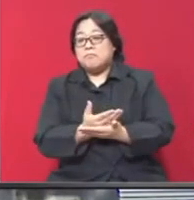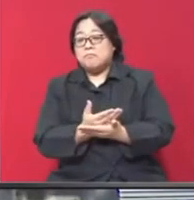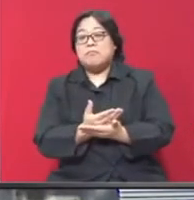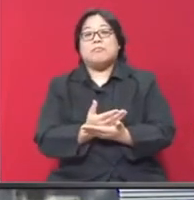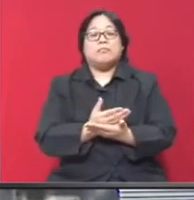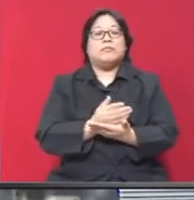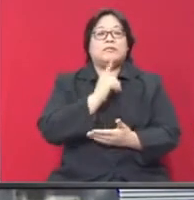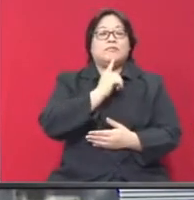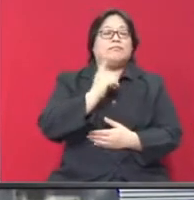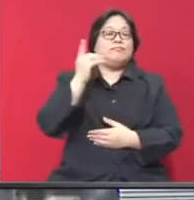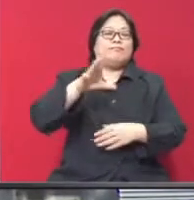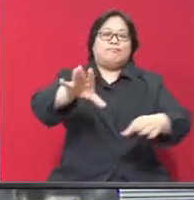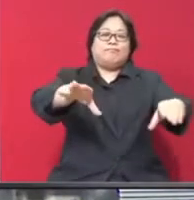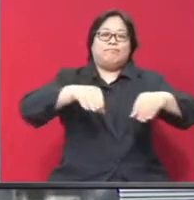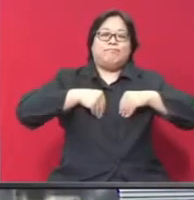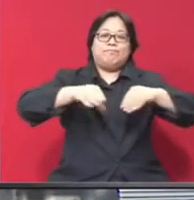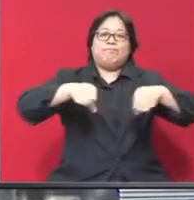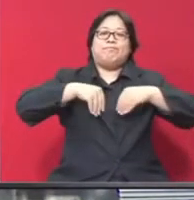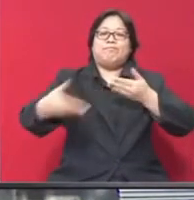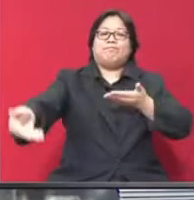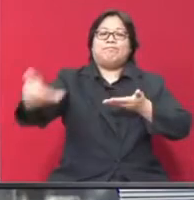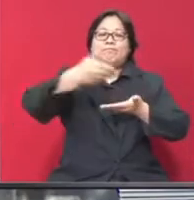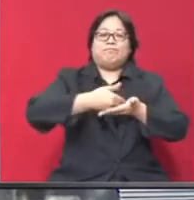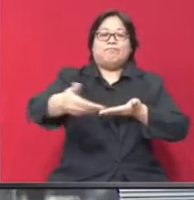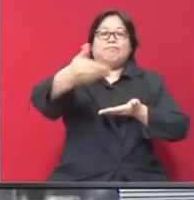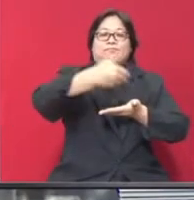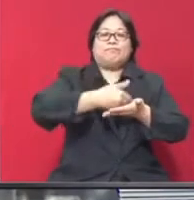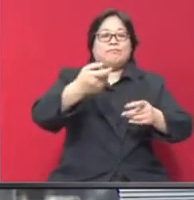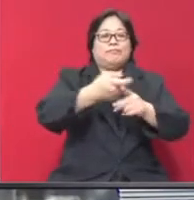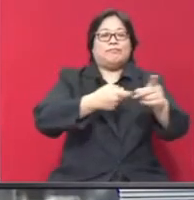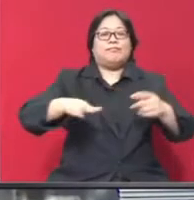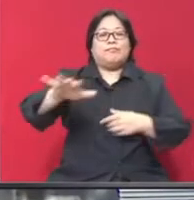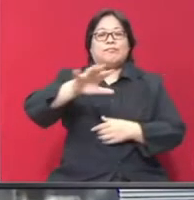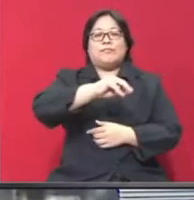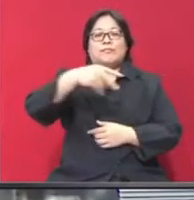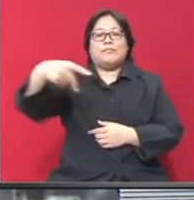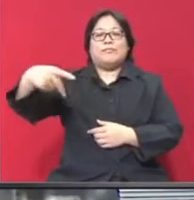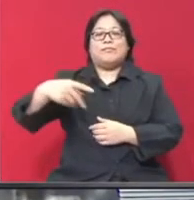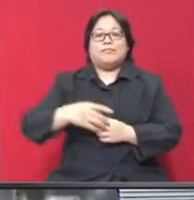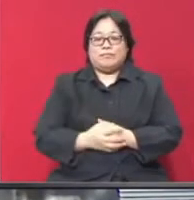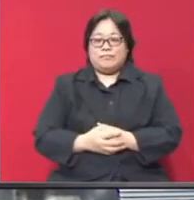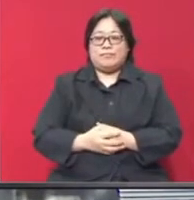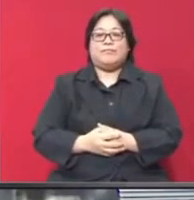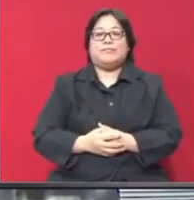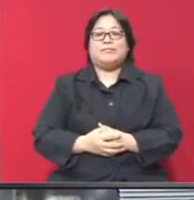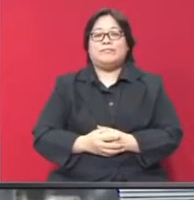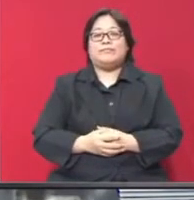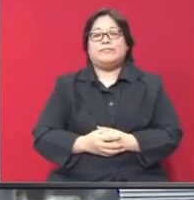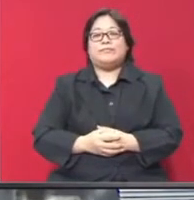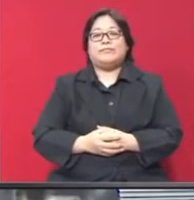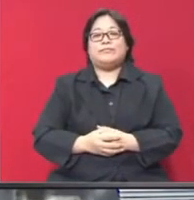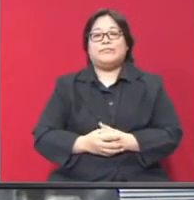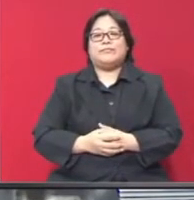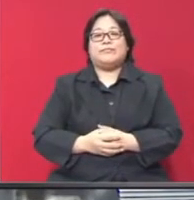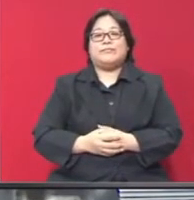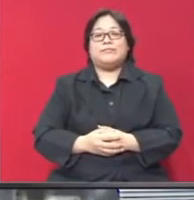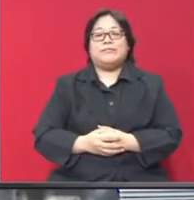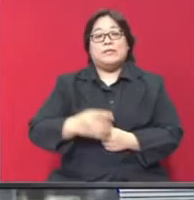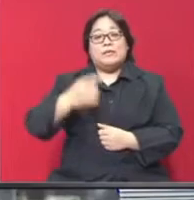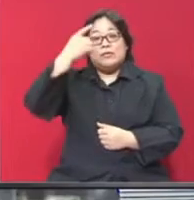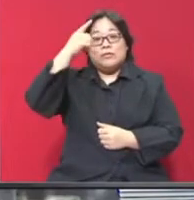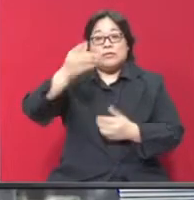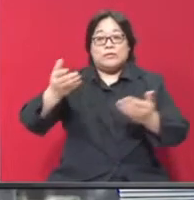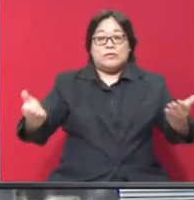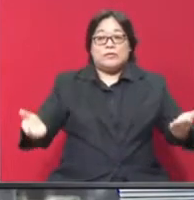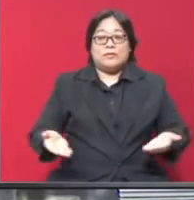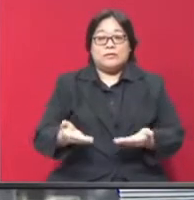akan setia selalu kan cadangan daripada wa kepala para wakil rakyat kita di dalam negara ini untuk